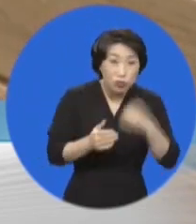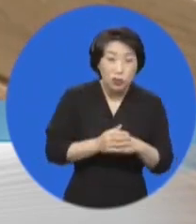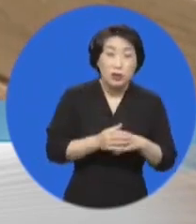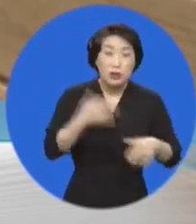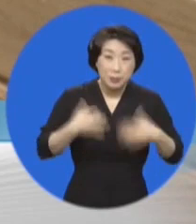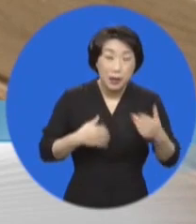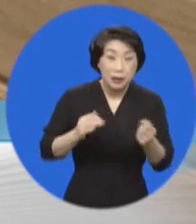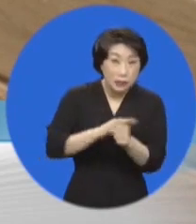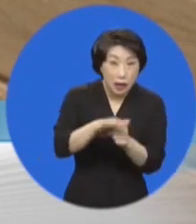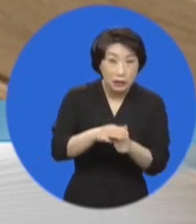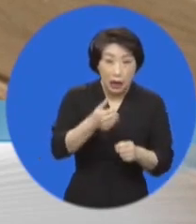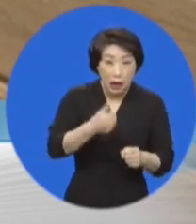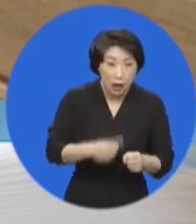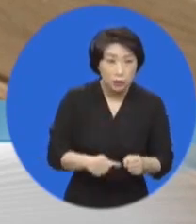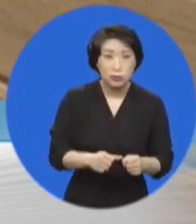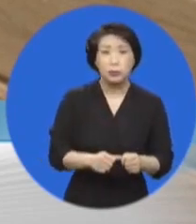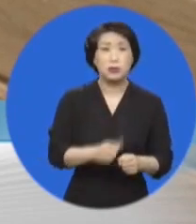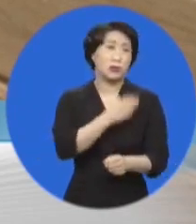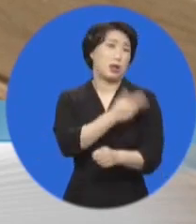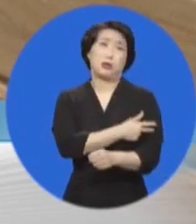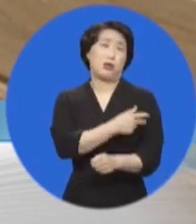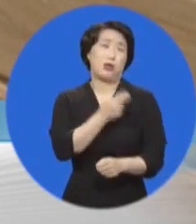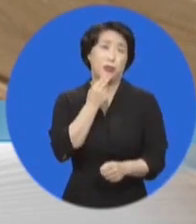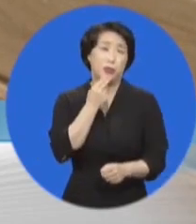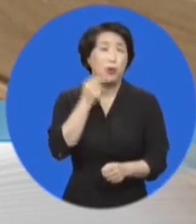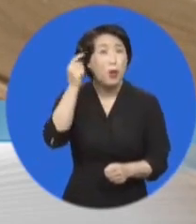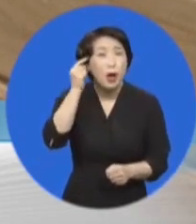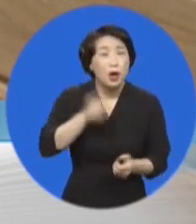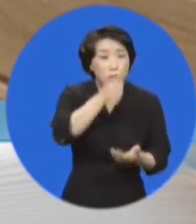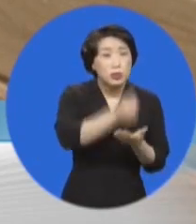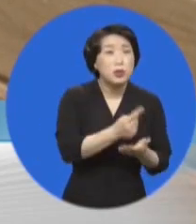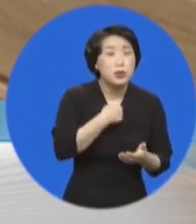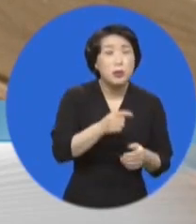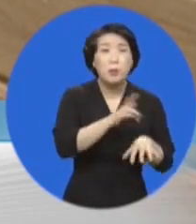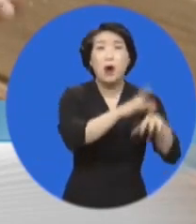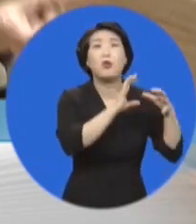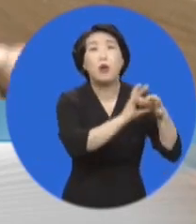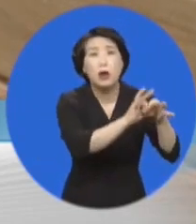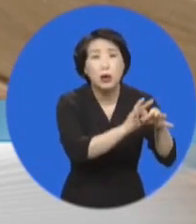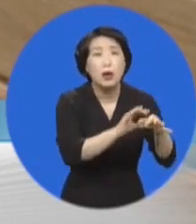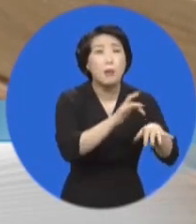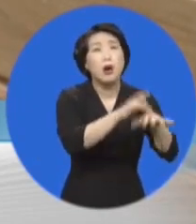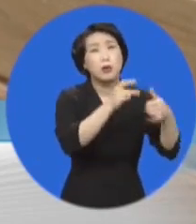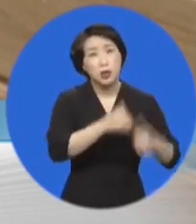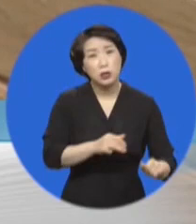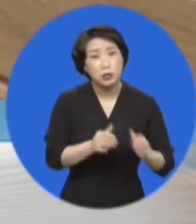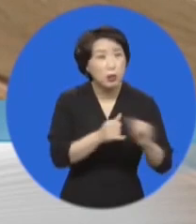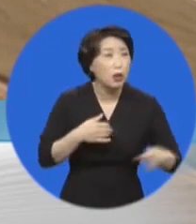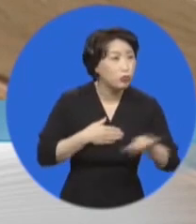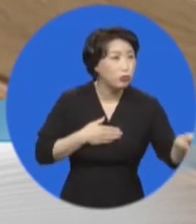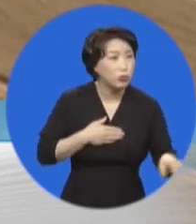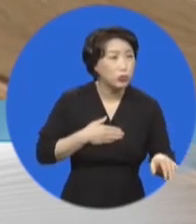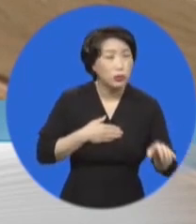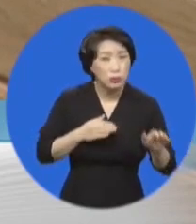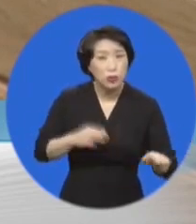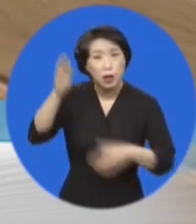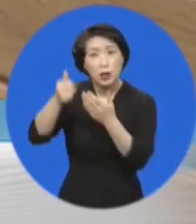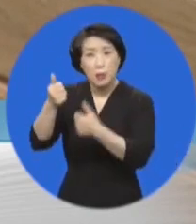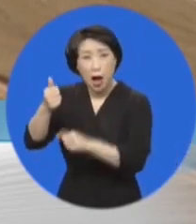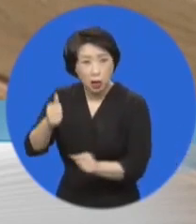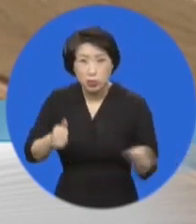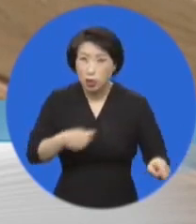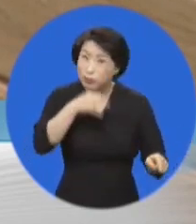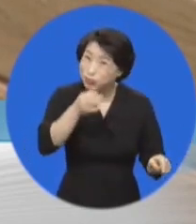것은 죄를 짓는다는 마귀에 속여서 마귀 자식이 됐는데 하나님이 어떻게 아들이요